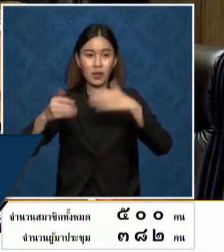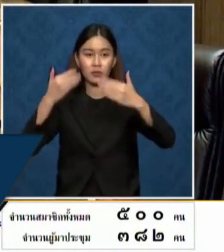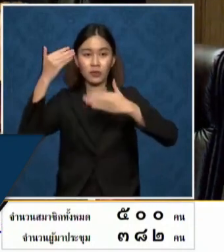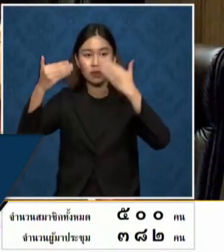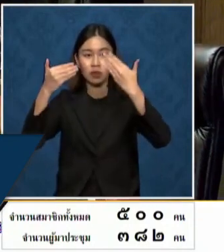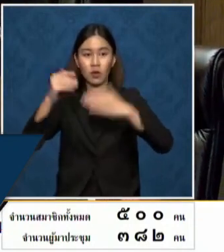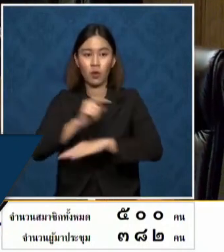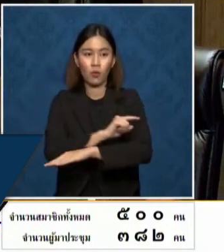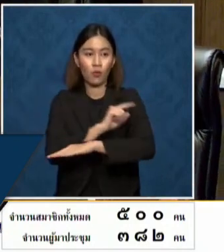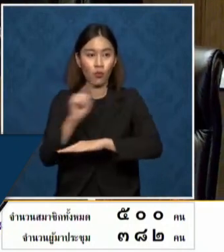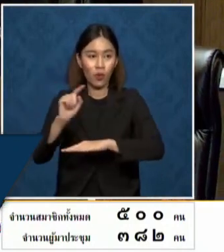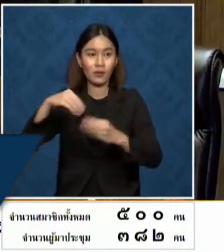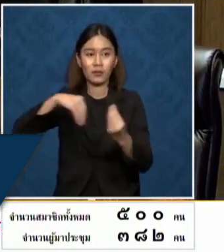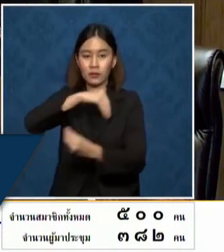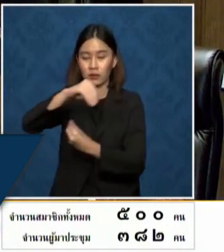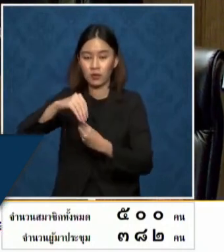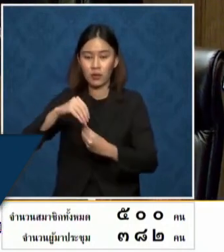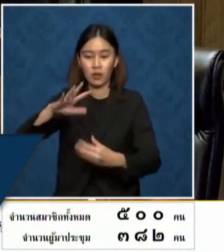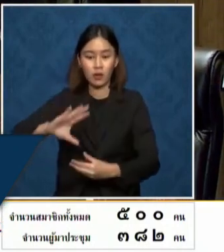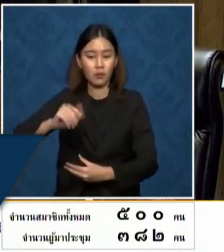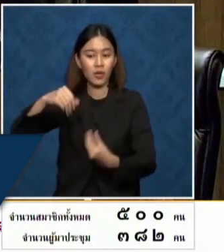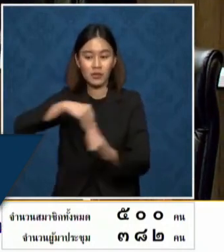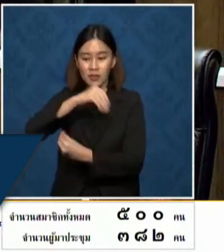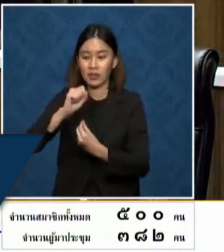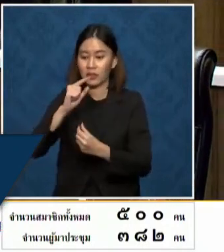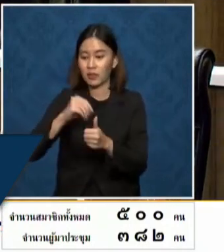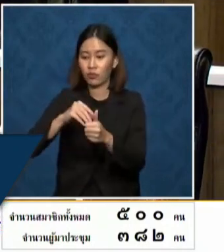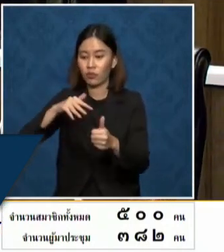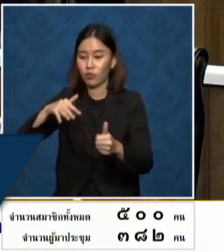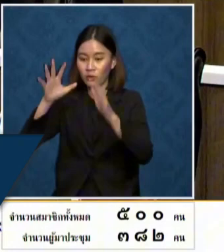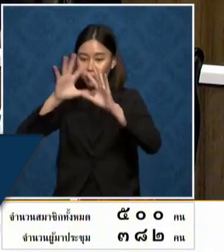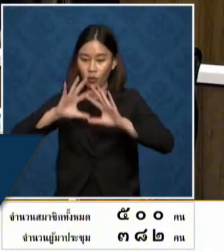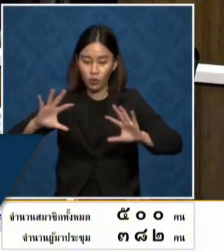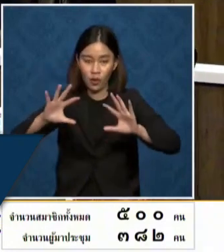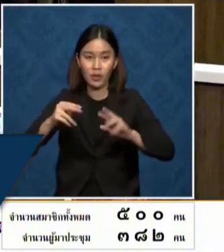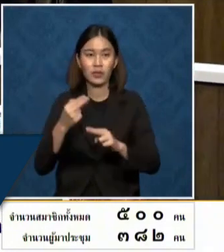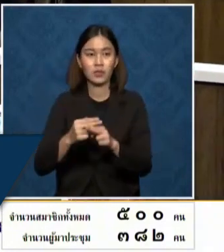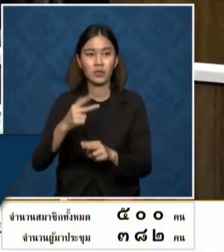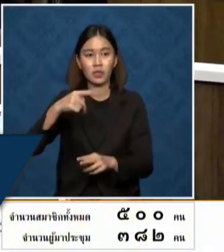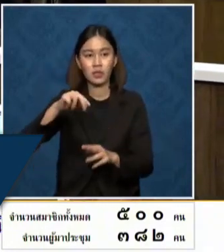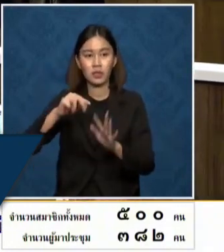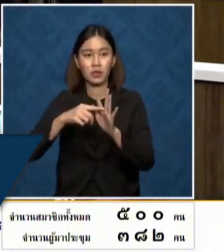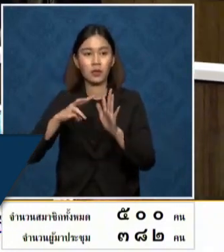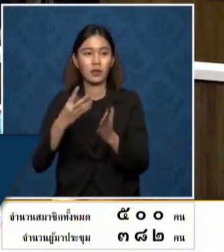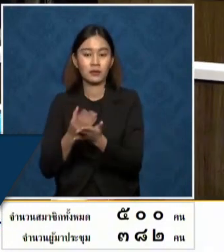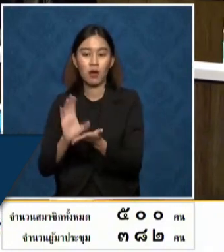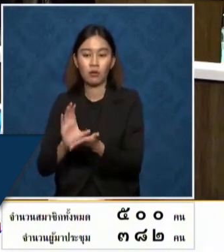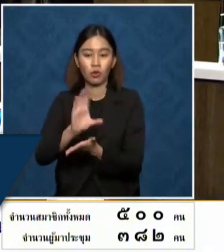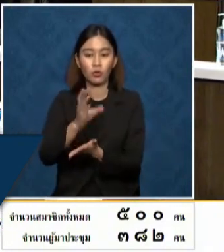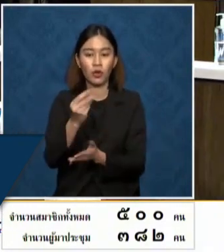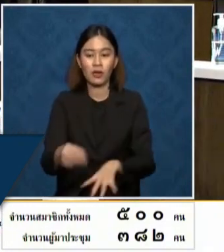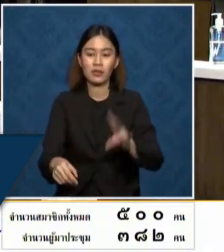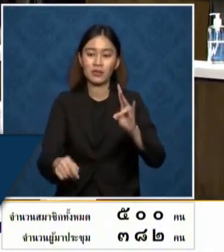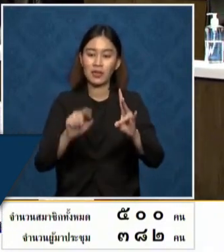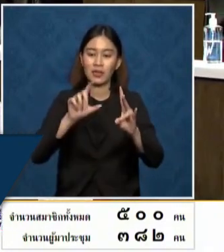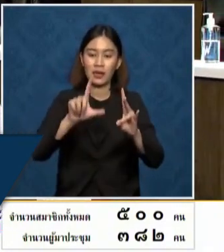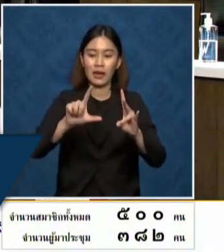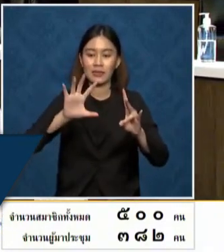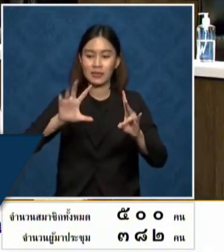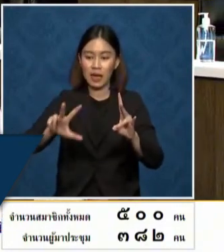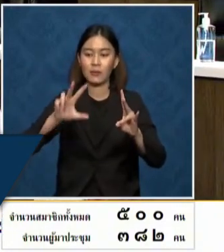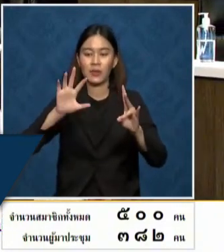นวัตกรรมเมืองเศรษฐกิจชั้นนำของอาเซียนงานพา EXPซึ่งใช้งบประมาณสูงถึง